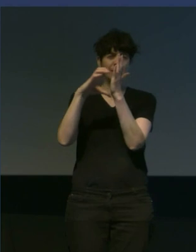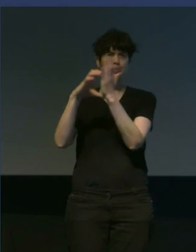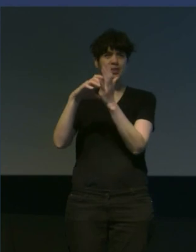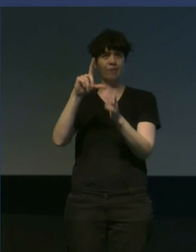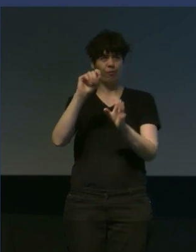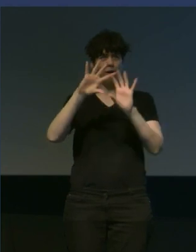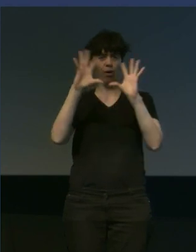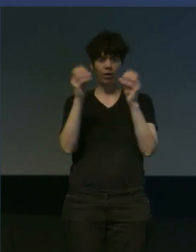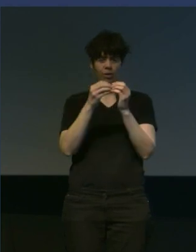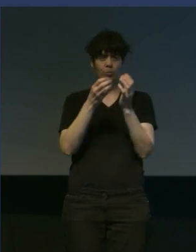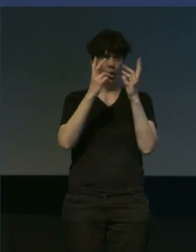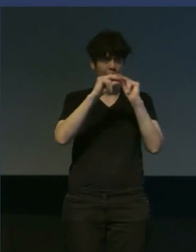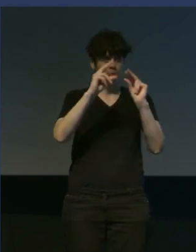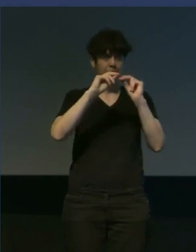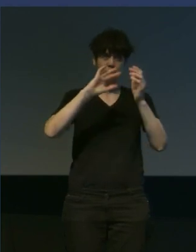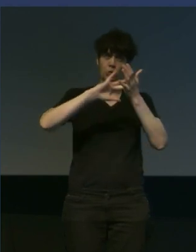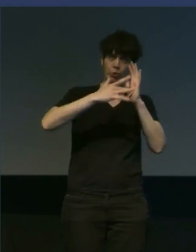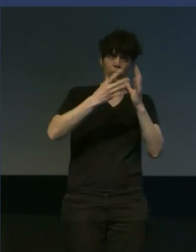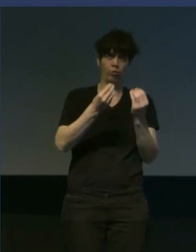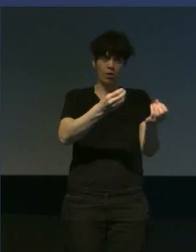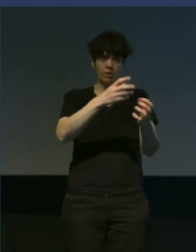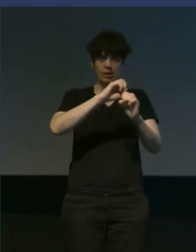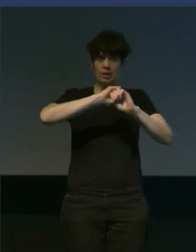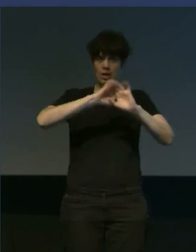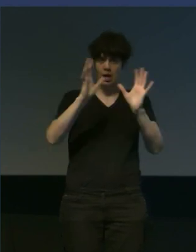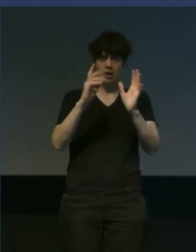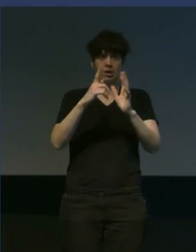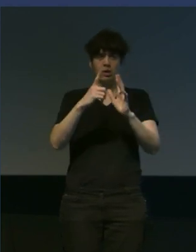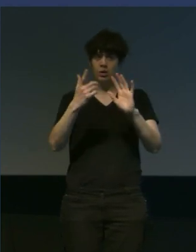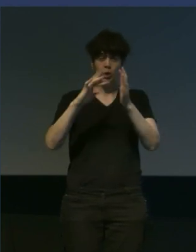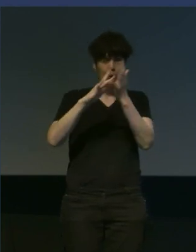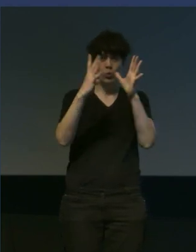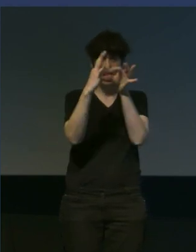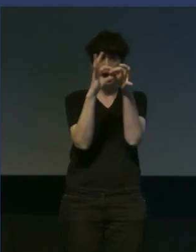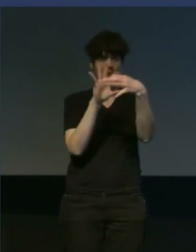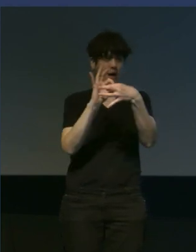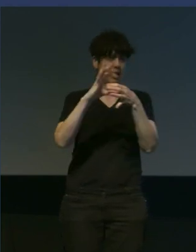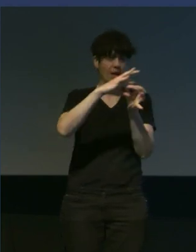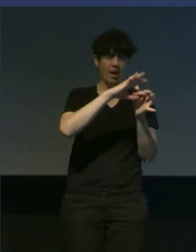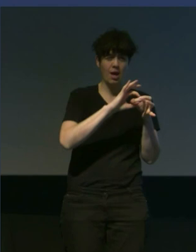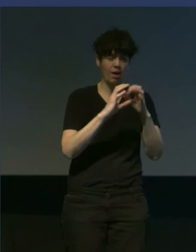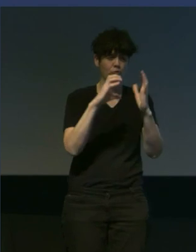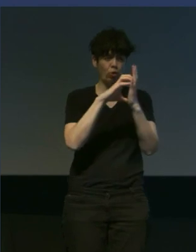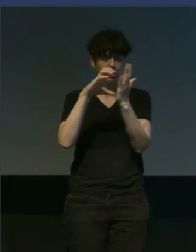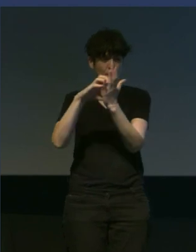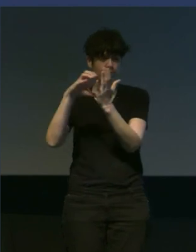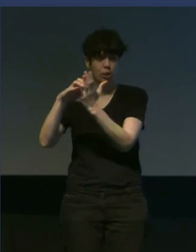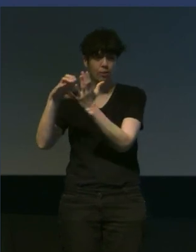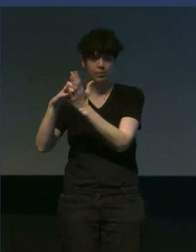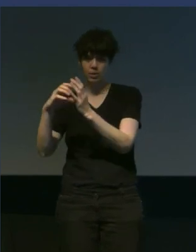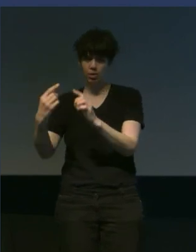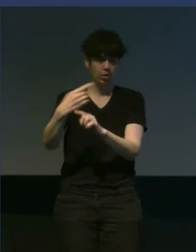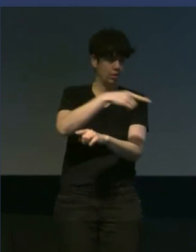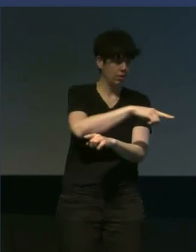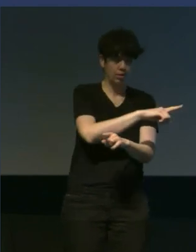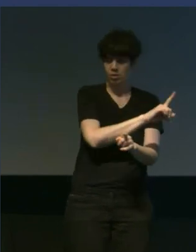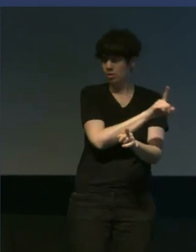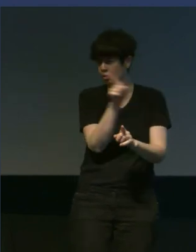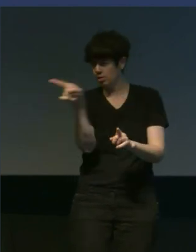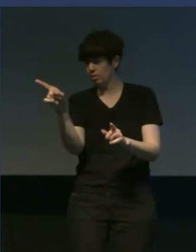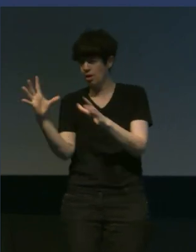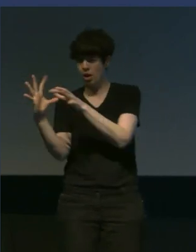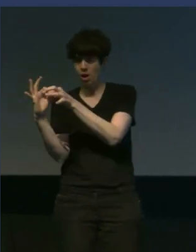aboutissants et puis prendre aussi conscience que tout est interconnecté. C'est-à-dire que chaque chapitre renvoie à un autre chapitre qui renvoie à un autre